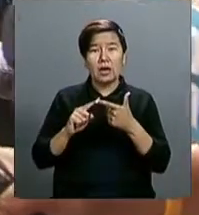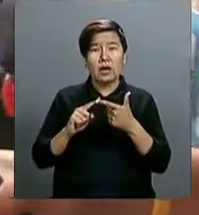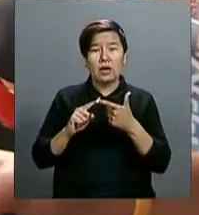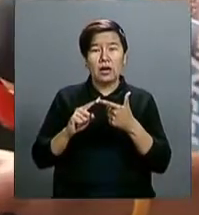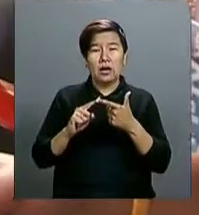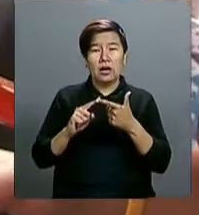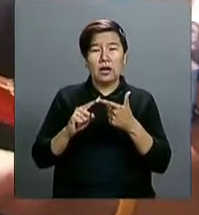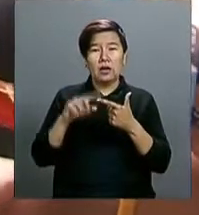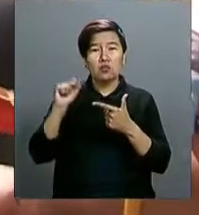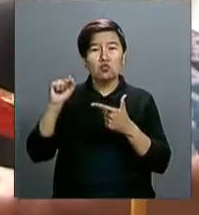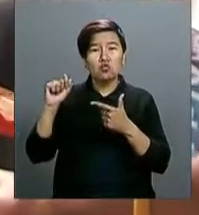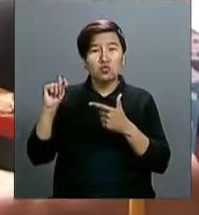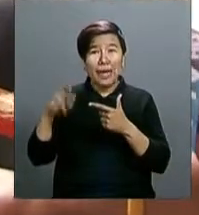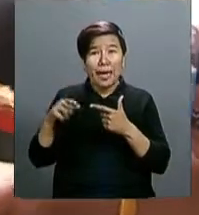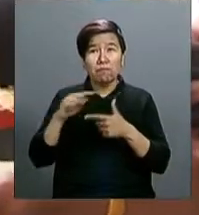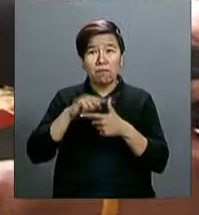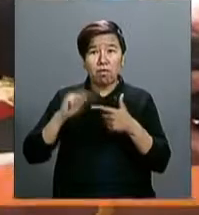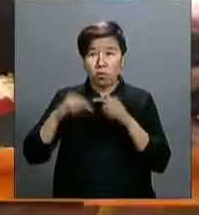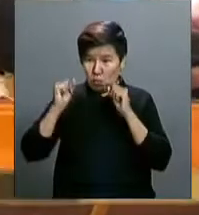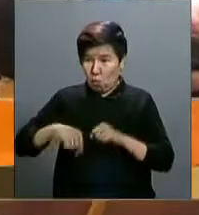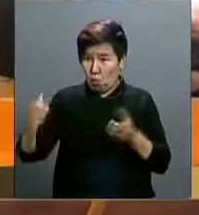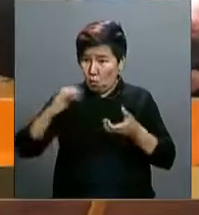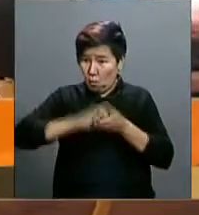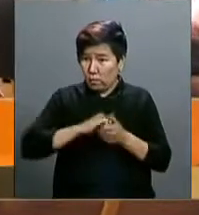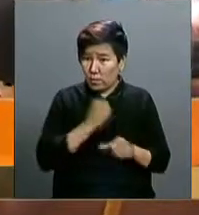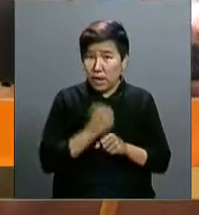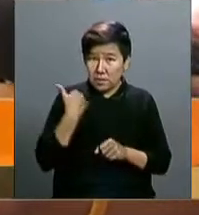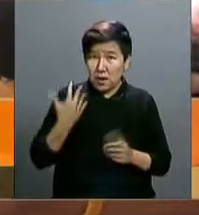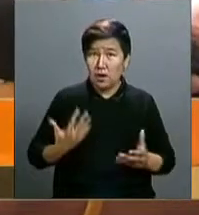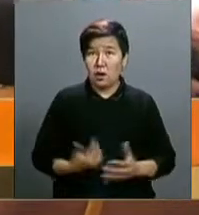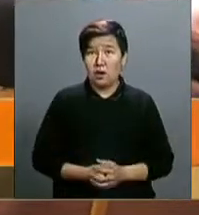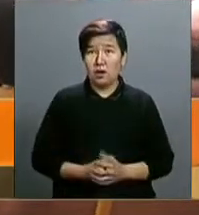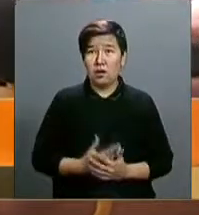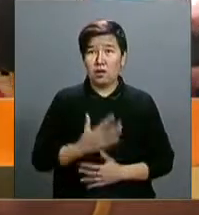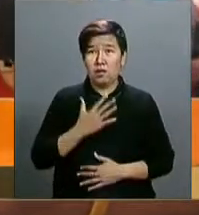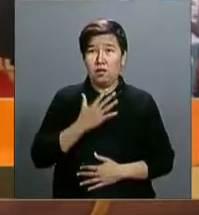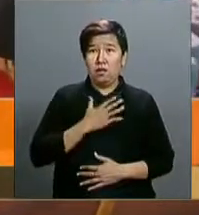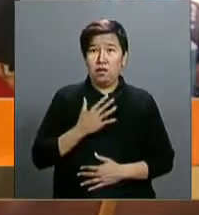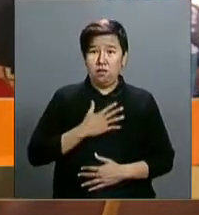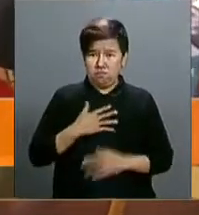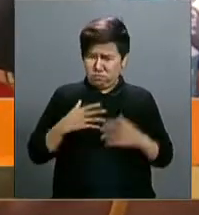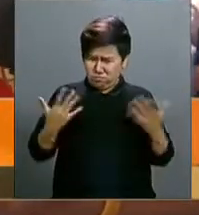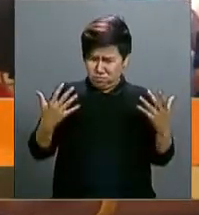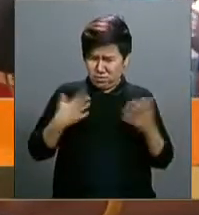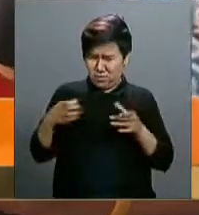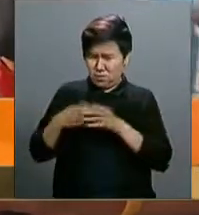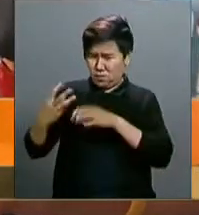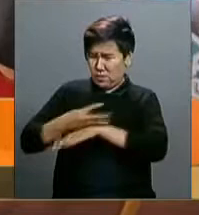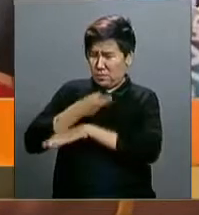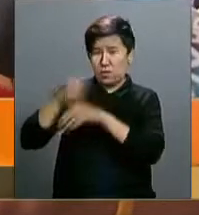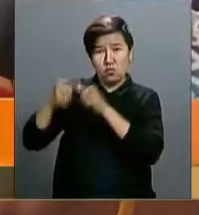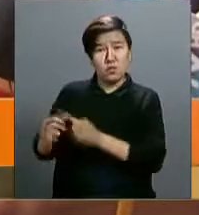าจะมาร่วมงานกับใคร ตกลงกับใคร กับพรรคในส่วนของพรรคพลังประชารัฐหรือว่า ก็ผมไม่อยู่พรรคประชารัฐ แต่ว่าในส่วนที่พรรคการเมืองที่